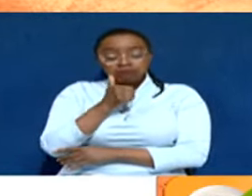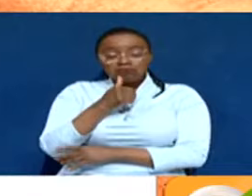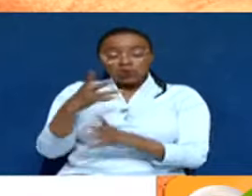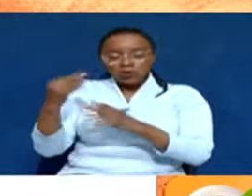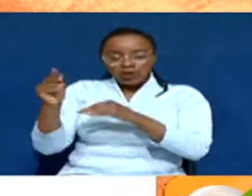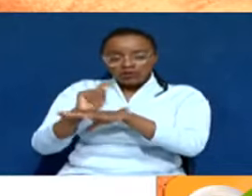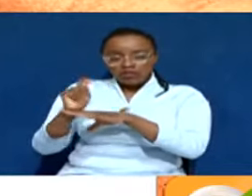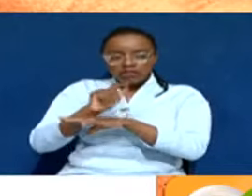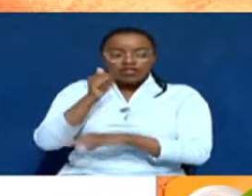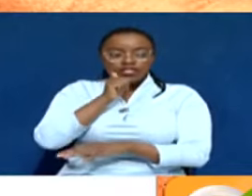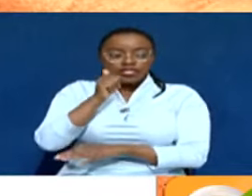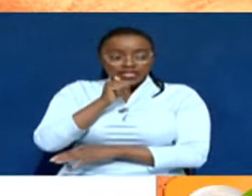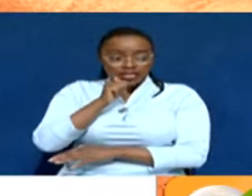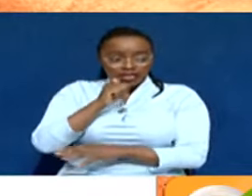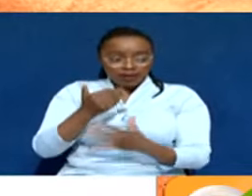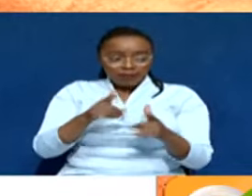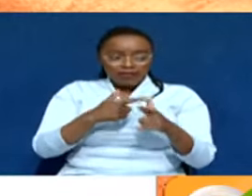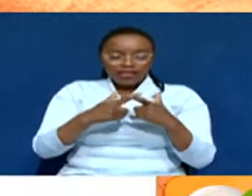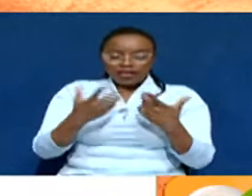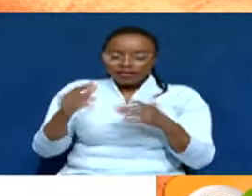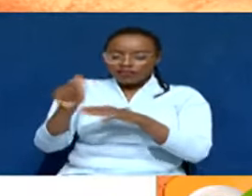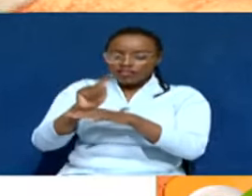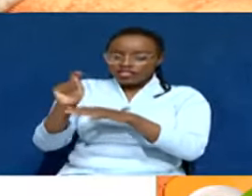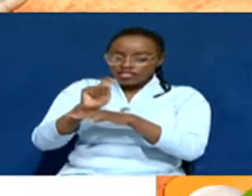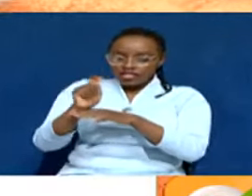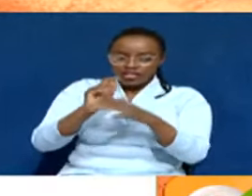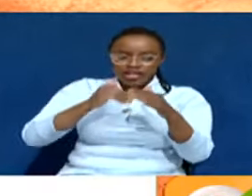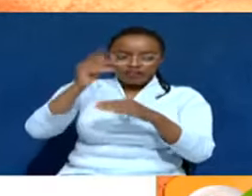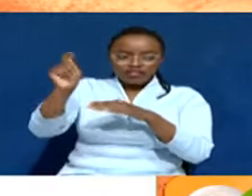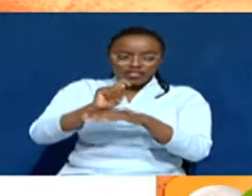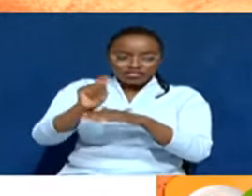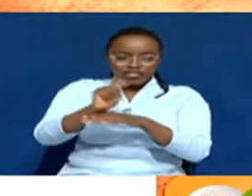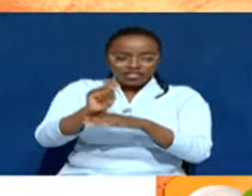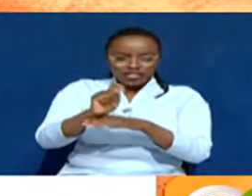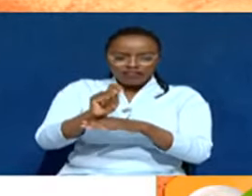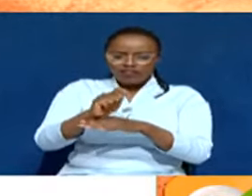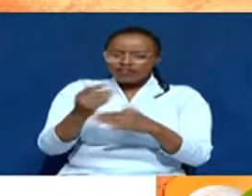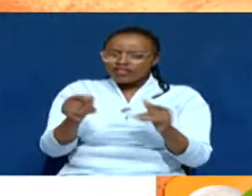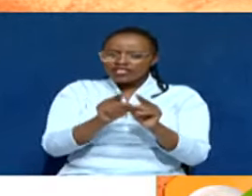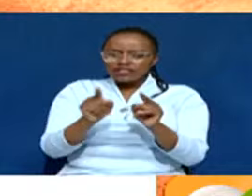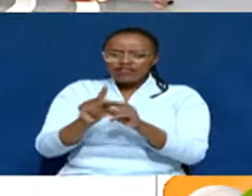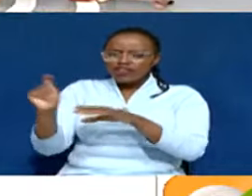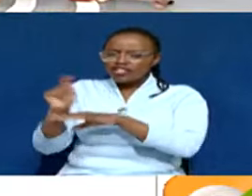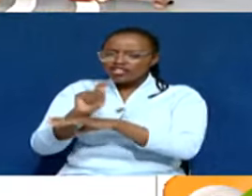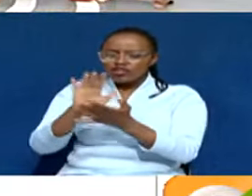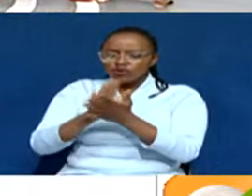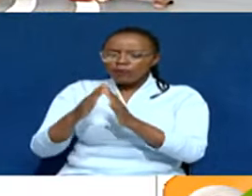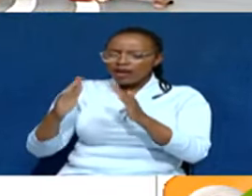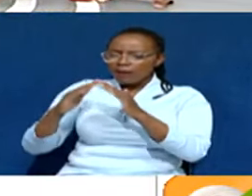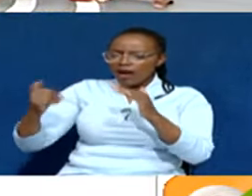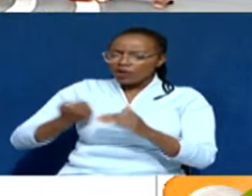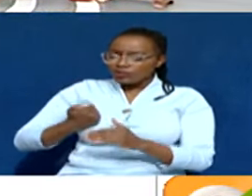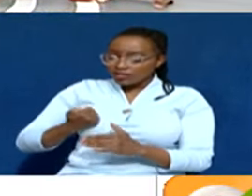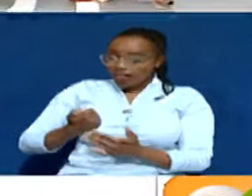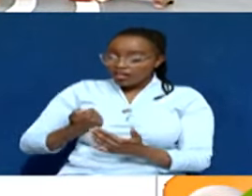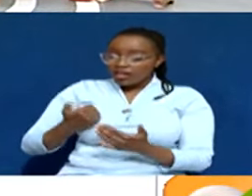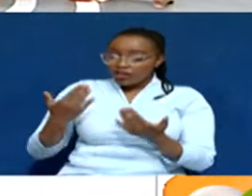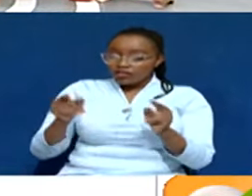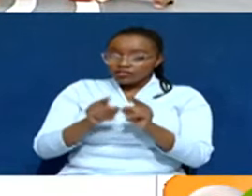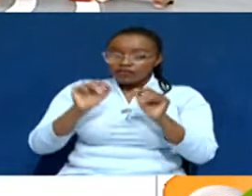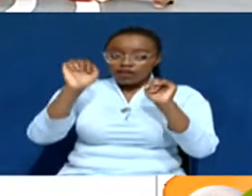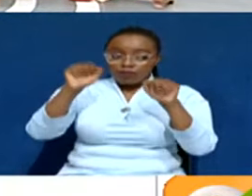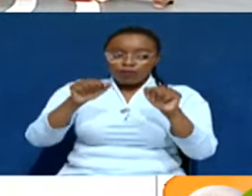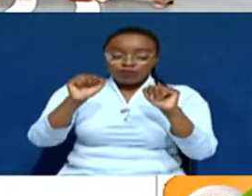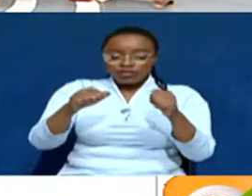Yeah, after Siokimau, that's training, after training. Training kuwa made, ama kuwa? Yeah, kuwa made, the way you